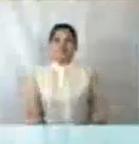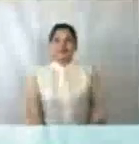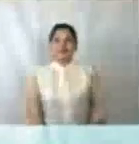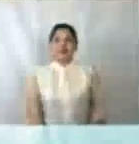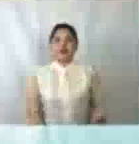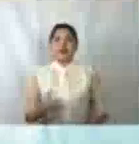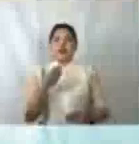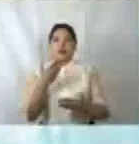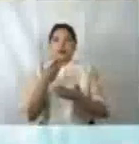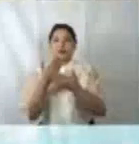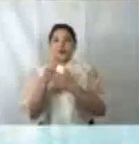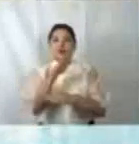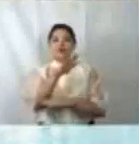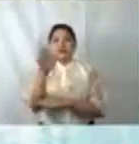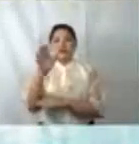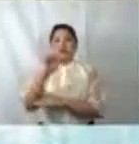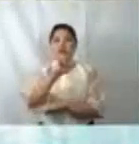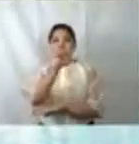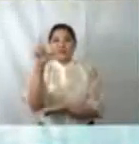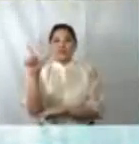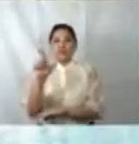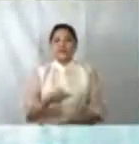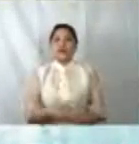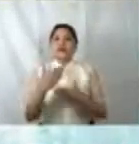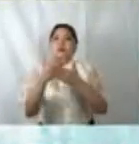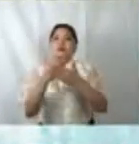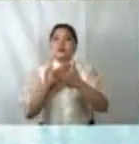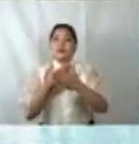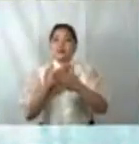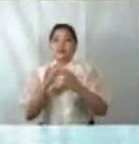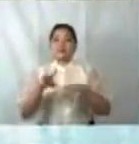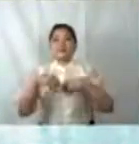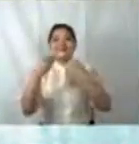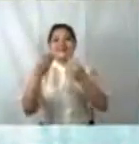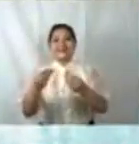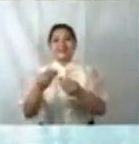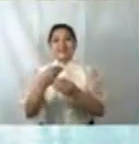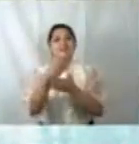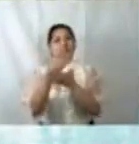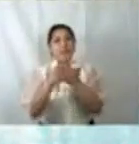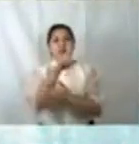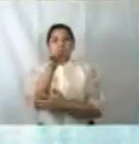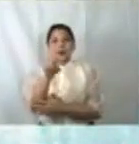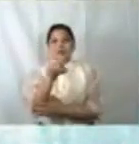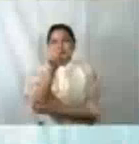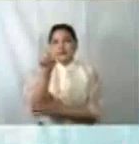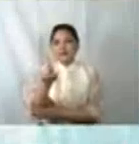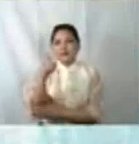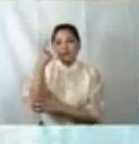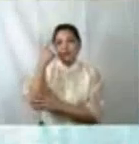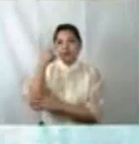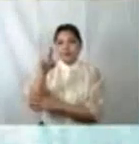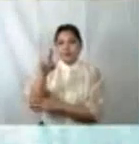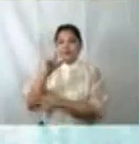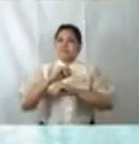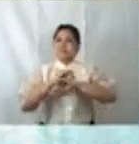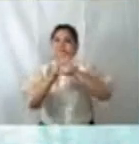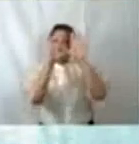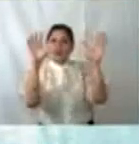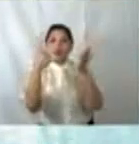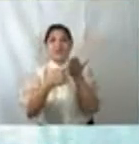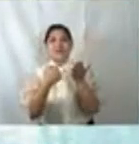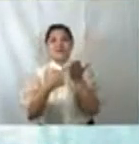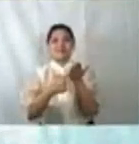Isang mapagpalang hapon po sa ating lahat. Bago po kami magbigay ng ilang mga katanungan para sa mga paglilinaw sa